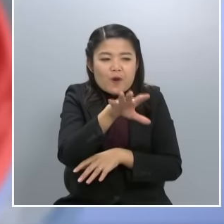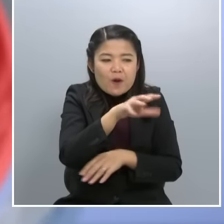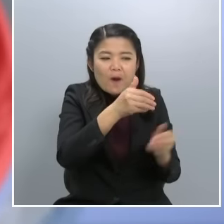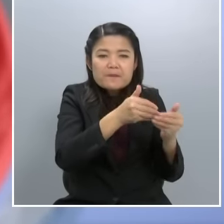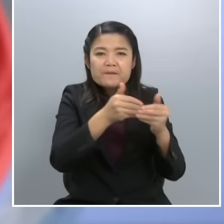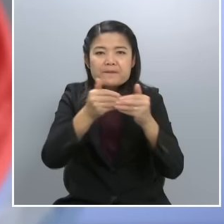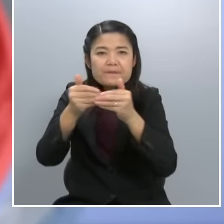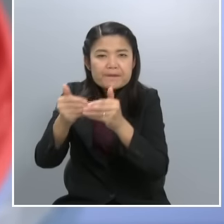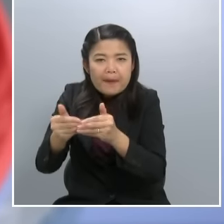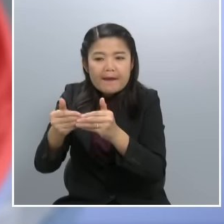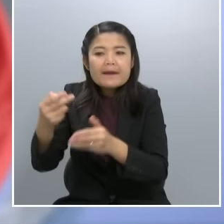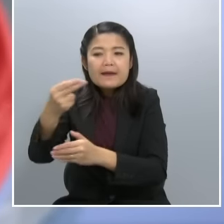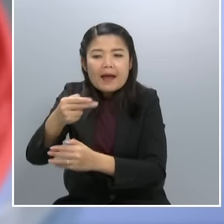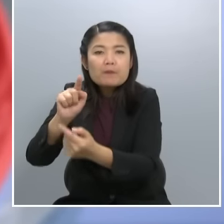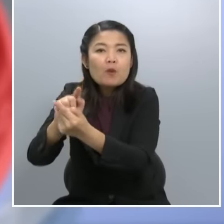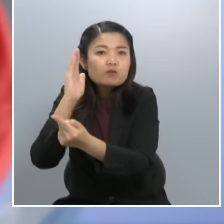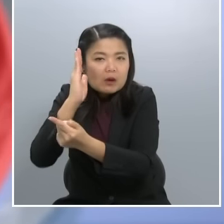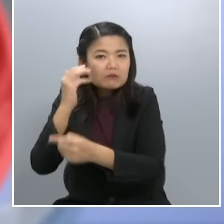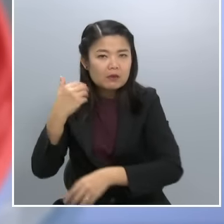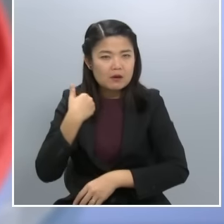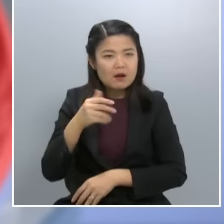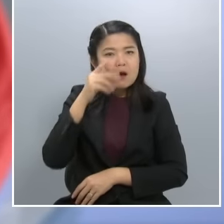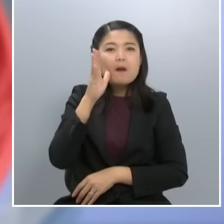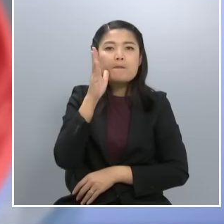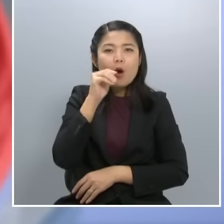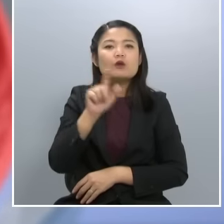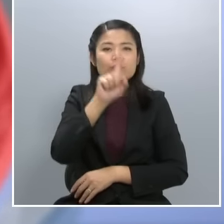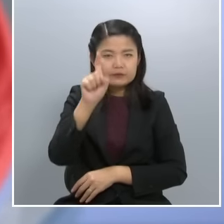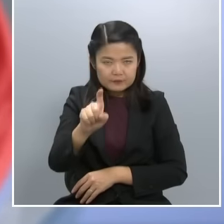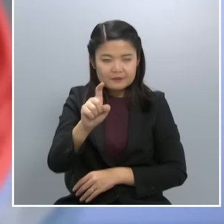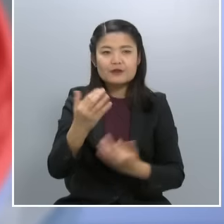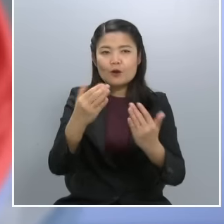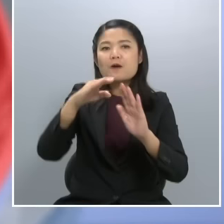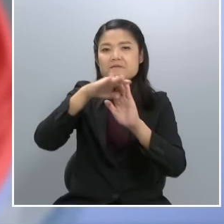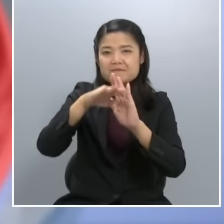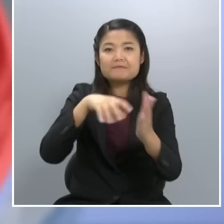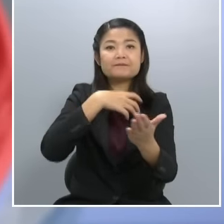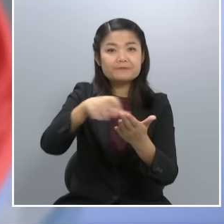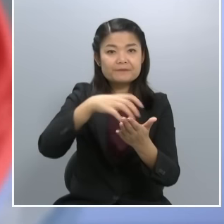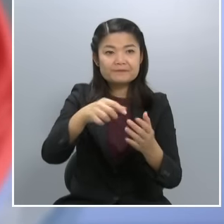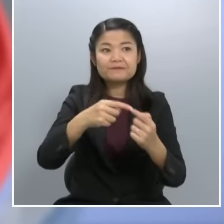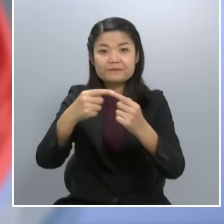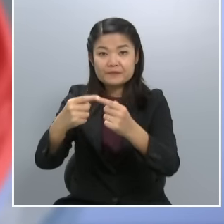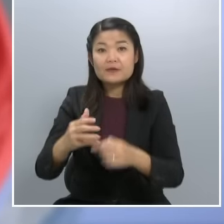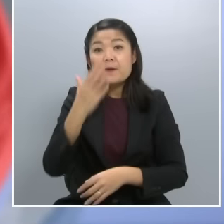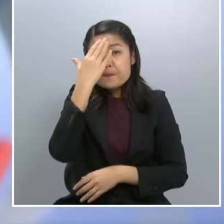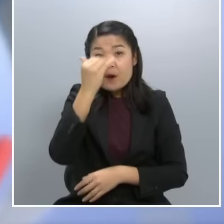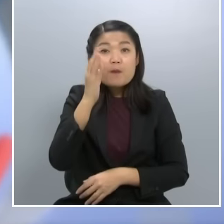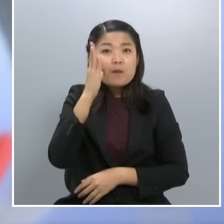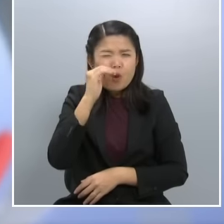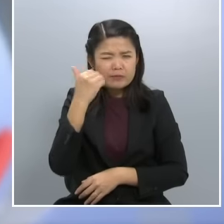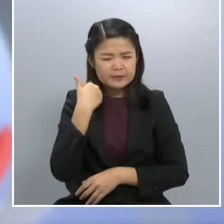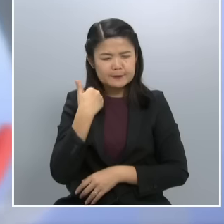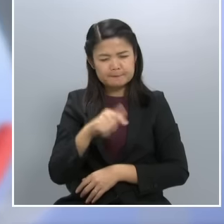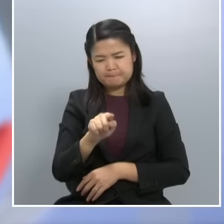ลูกสาวของเขาเนี่ยไปเจอกับเรวัฒน์หรือเปล่าอือเดี๋ยวมันคืออะไรเดี๋ยวไปฟังในหนหกระแสก็แล้วกันเพราะคุณพ่อบอกว่ามันมีข้อ